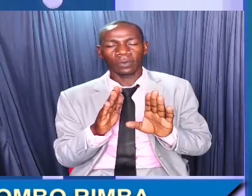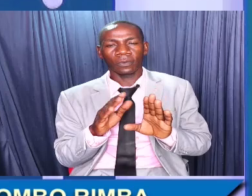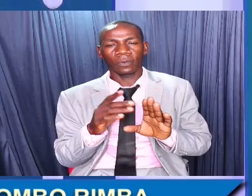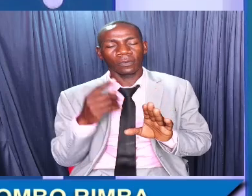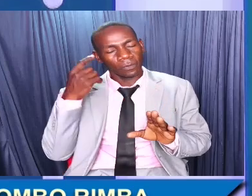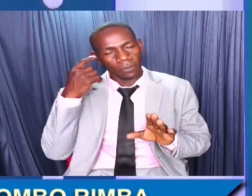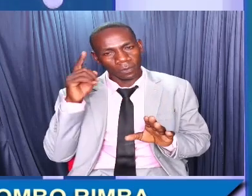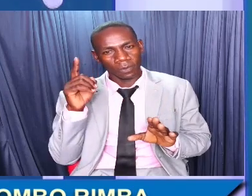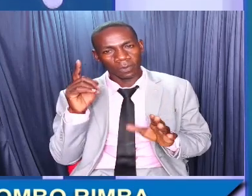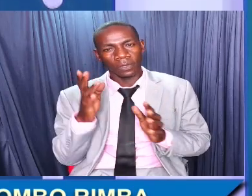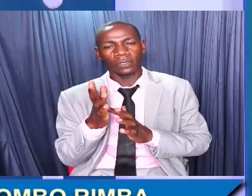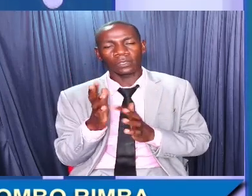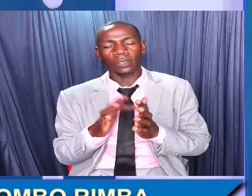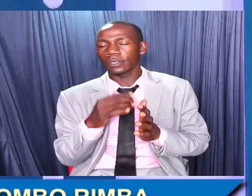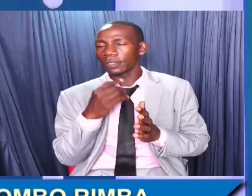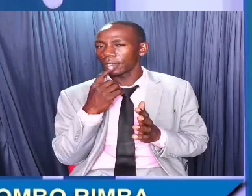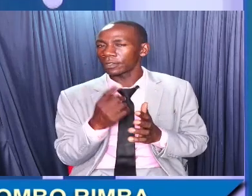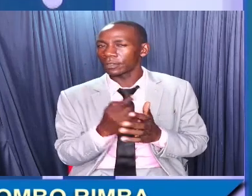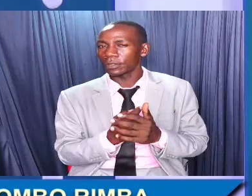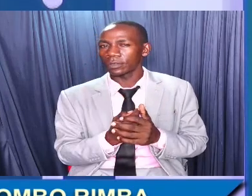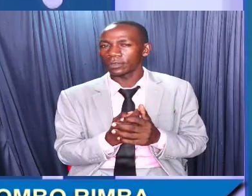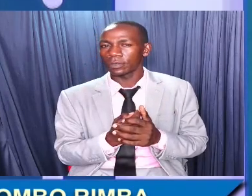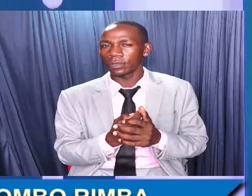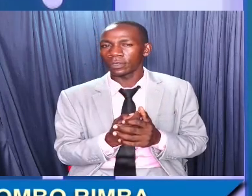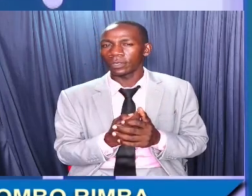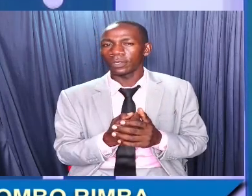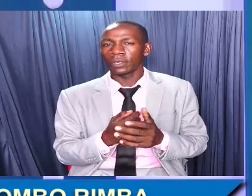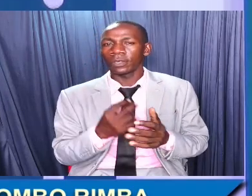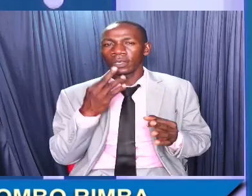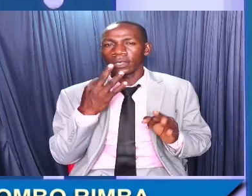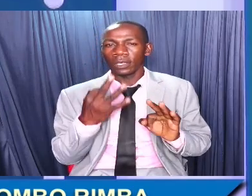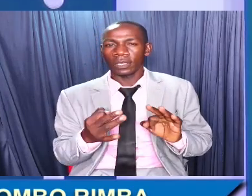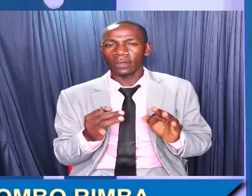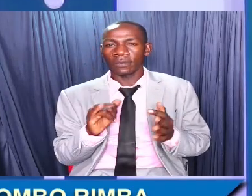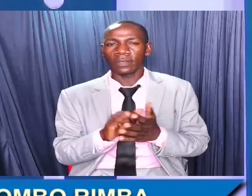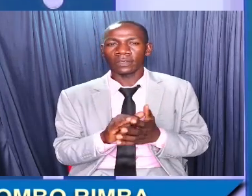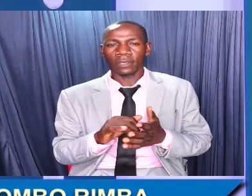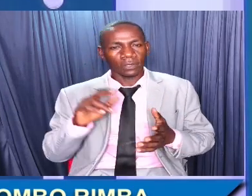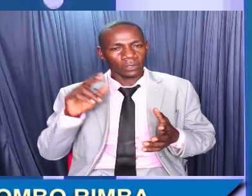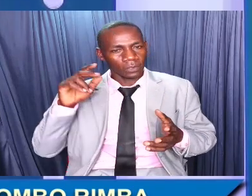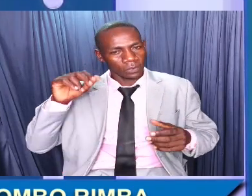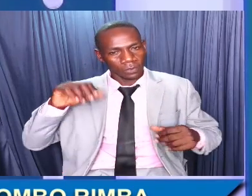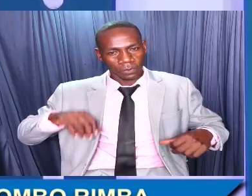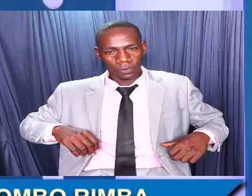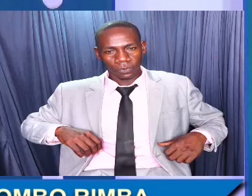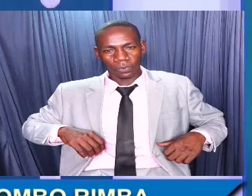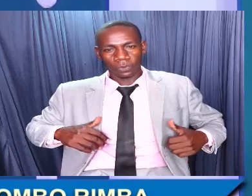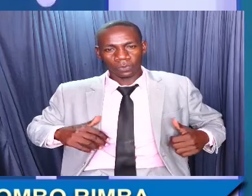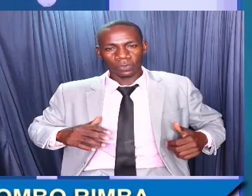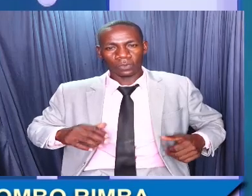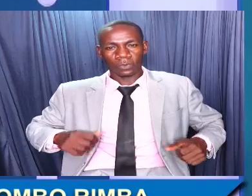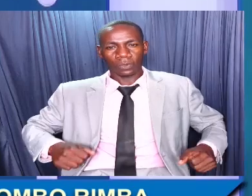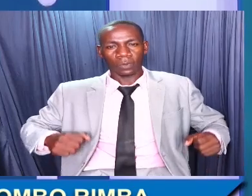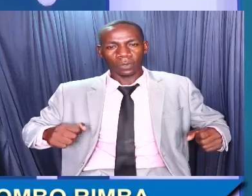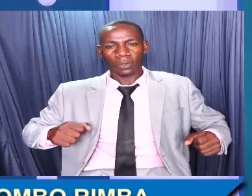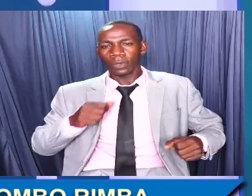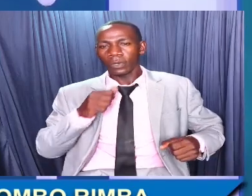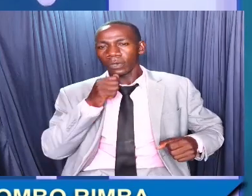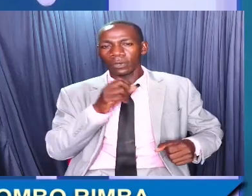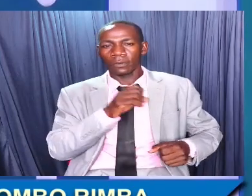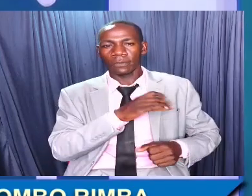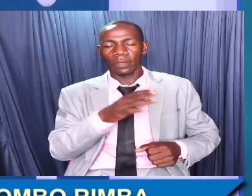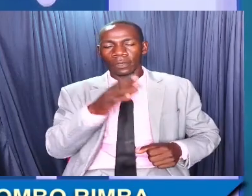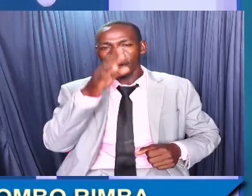for. Ndio Yesu anasema. That's what Jesus says. Ikiwa gadhi yule mkaidi, the unjust judge, Mungu, who doesn't fear God, tena